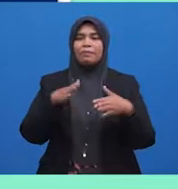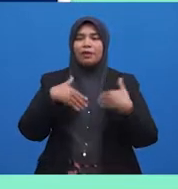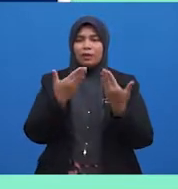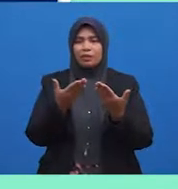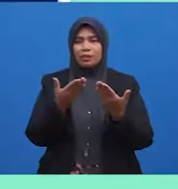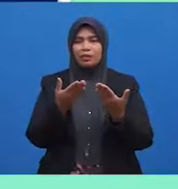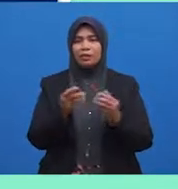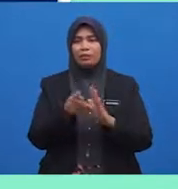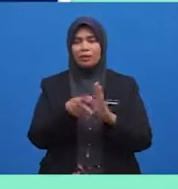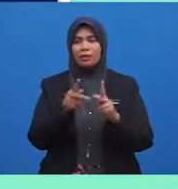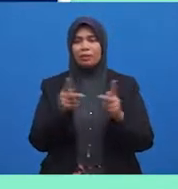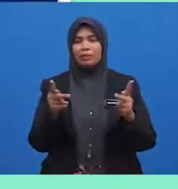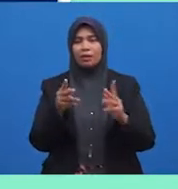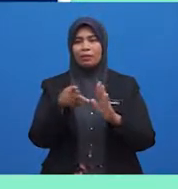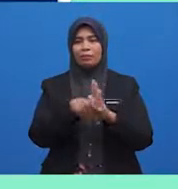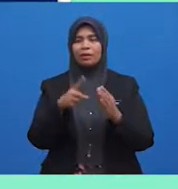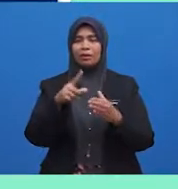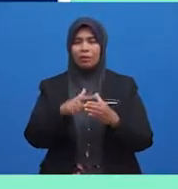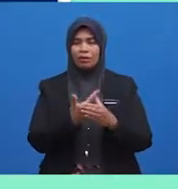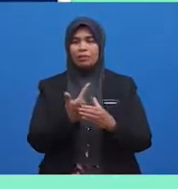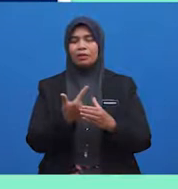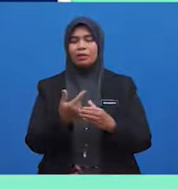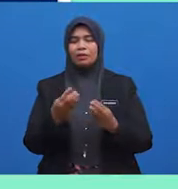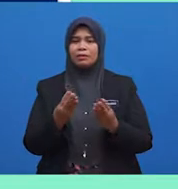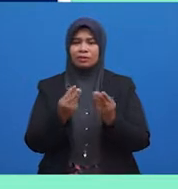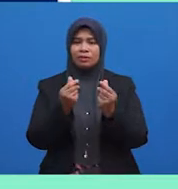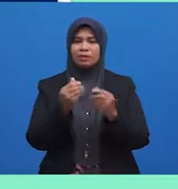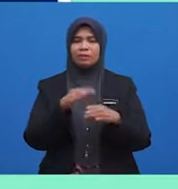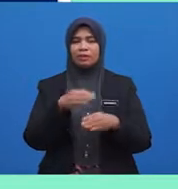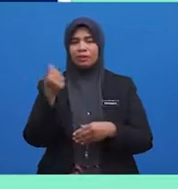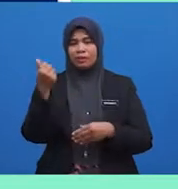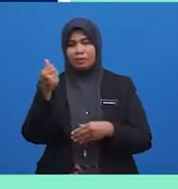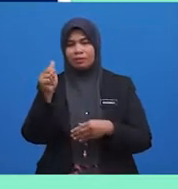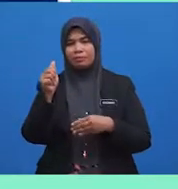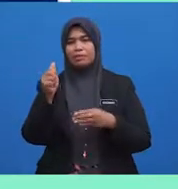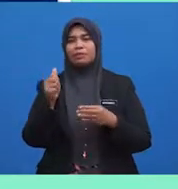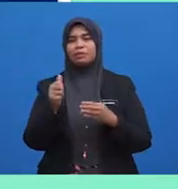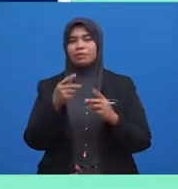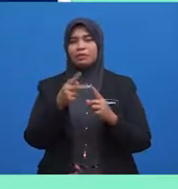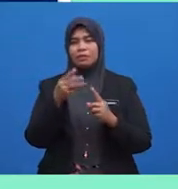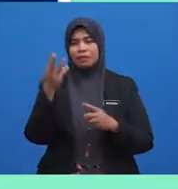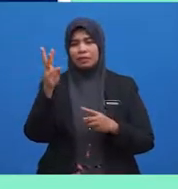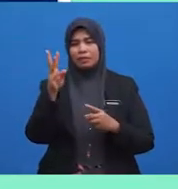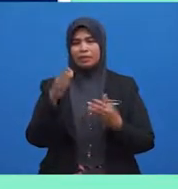Bagaimana pula perkembangan perlombongan biji timah pada abad ke-16 hingga abad ke-17?